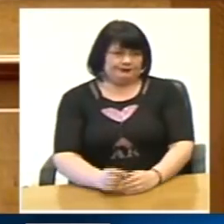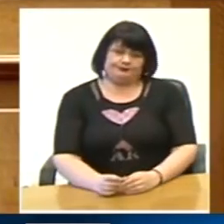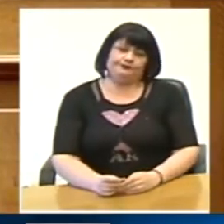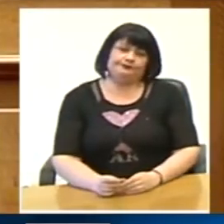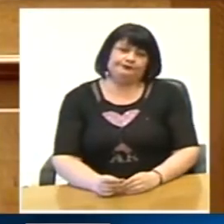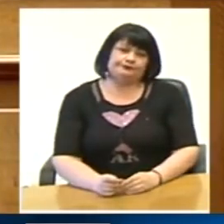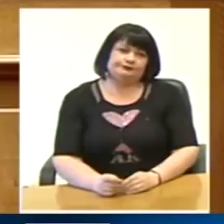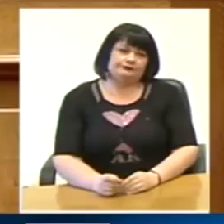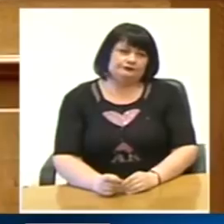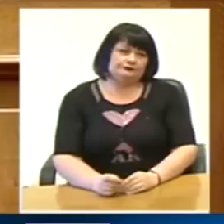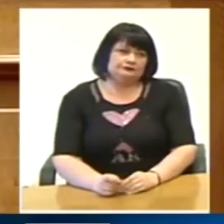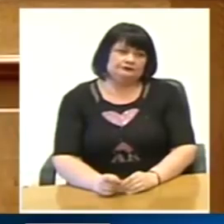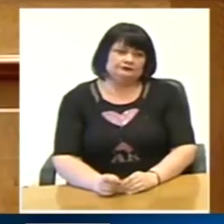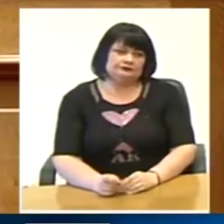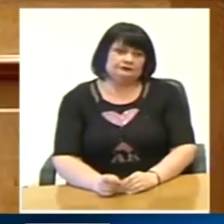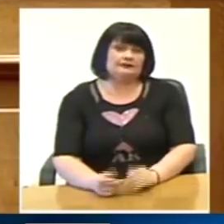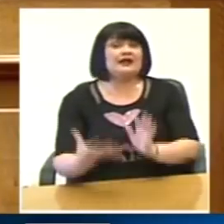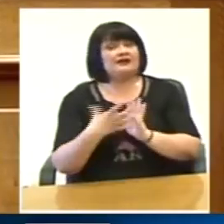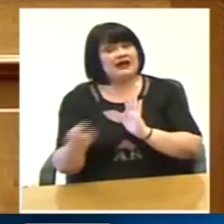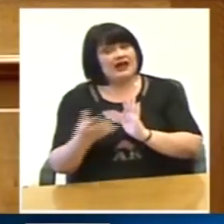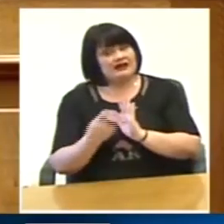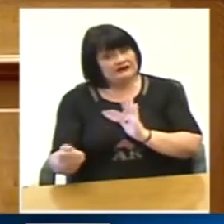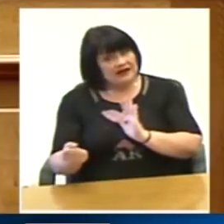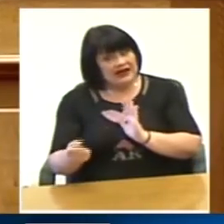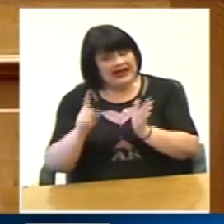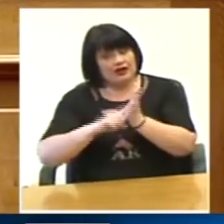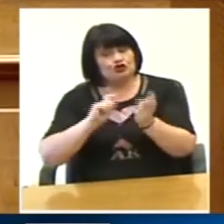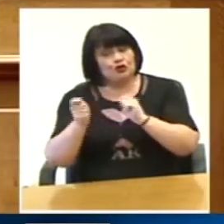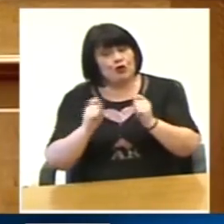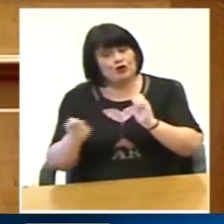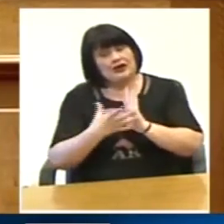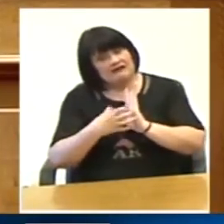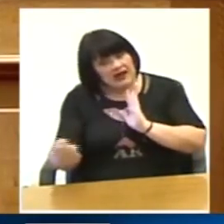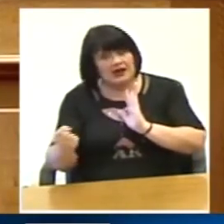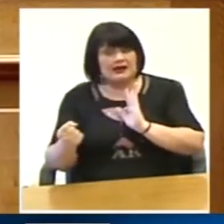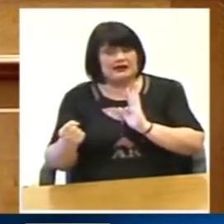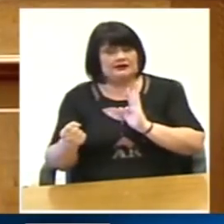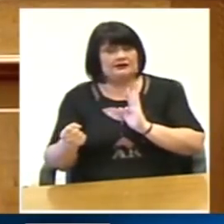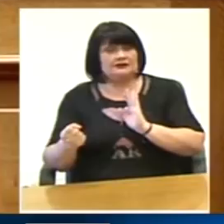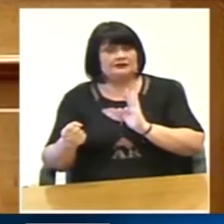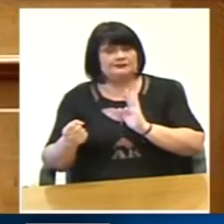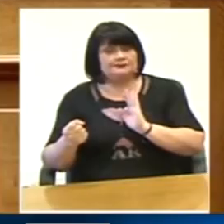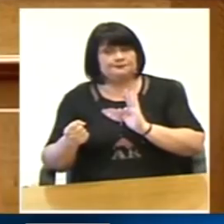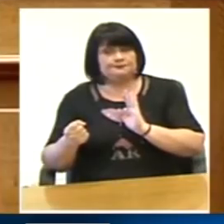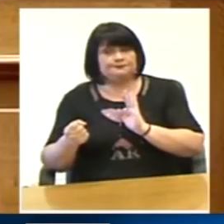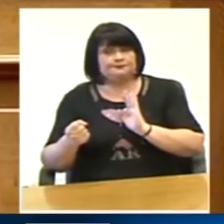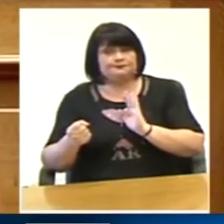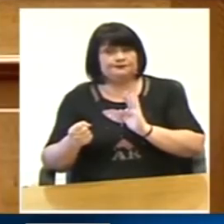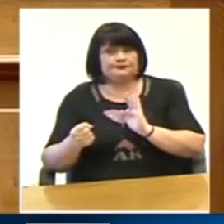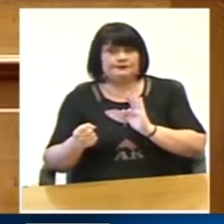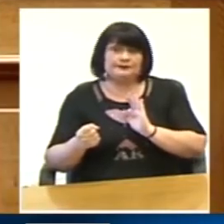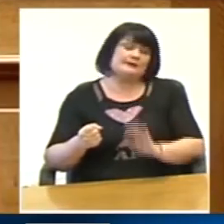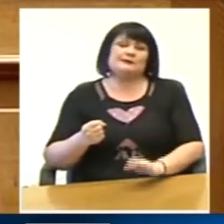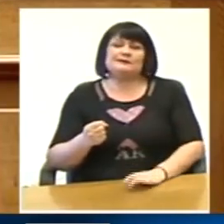Αποσύρτε όμως από την τροπολογία της, τη λεγόμενη κατάργηση